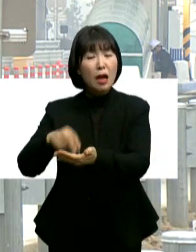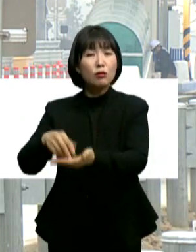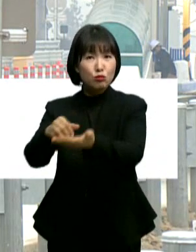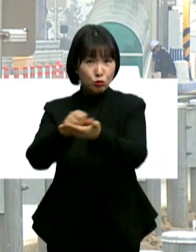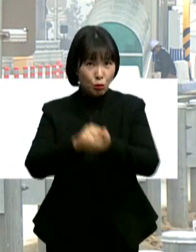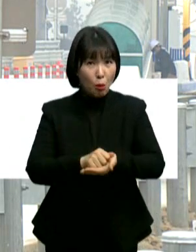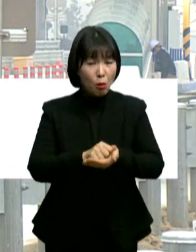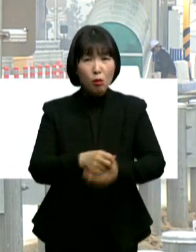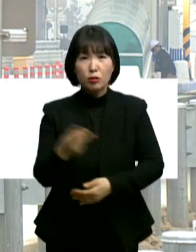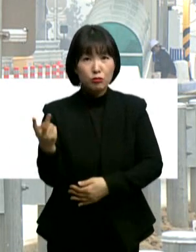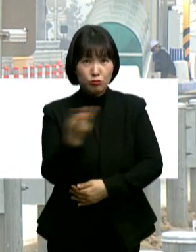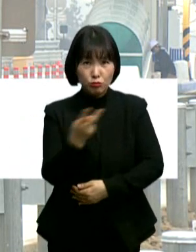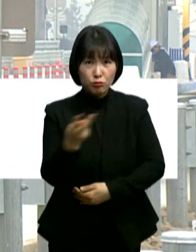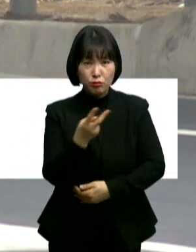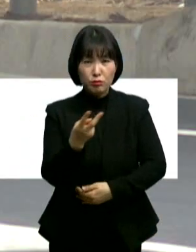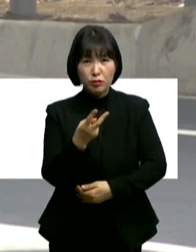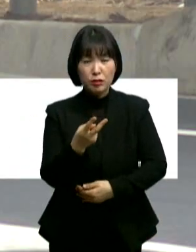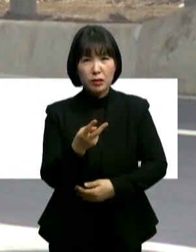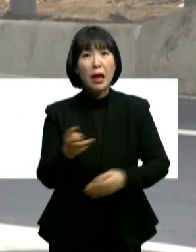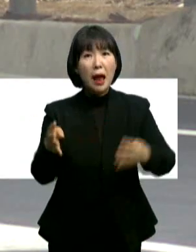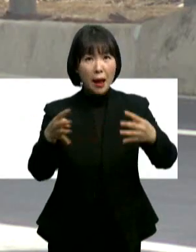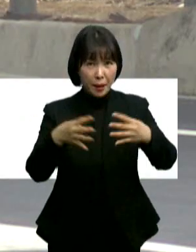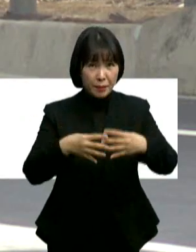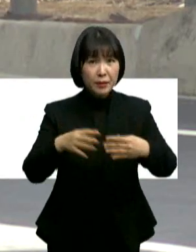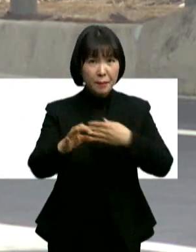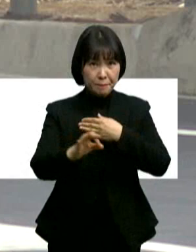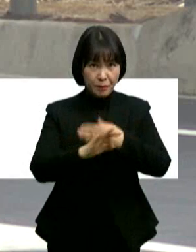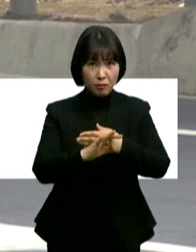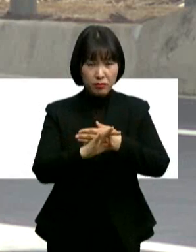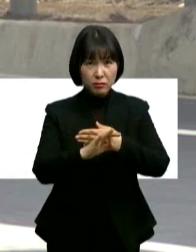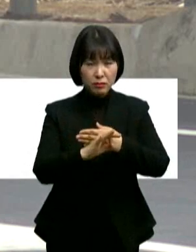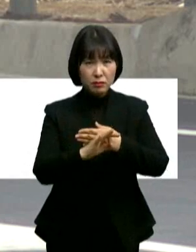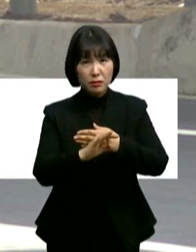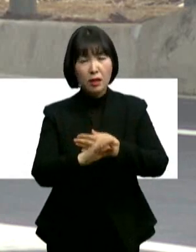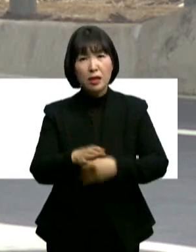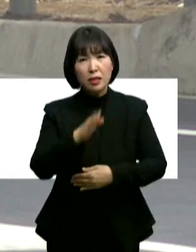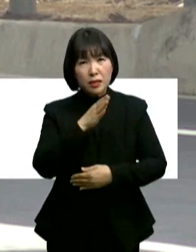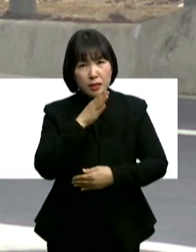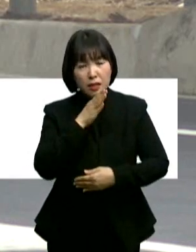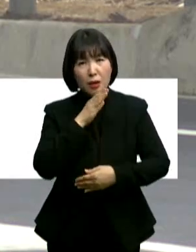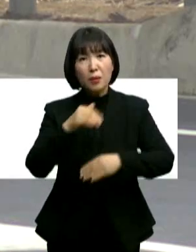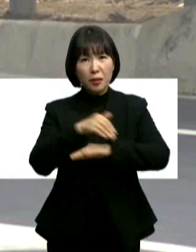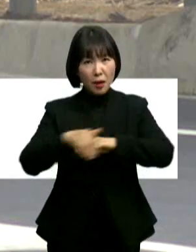사이의 전략환경영향평가 협의가 마무리된다면 실시설계를 거쳐